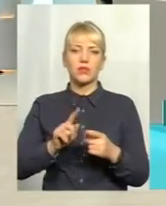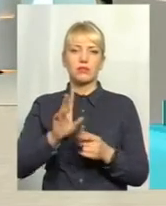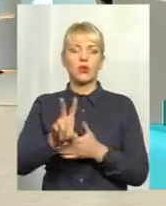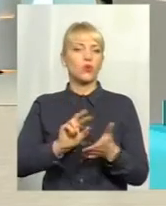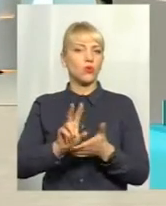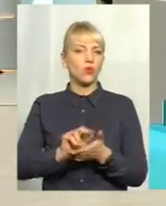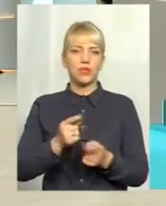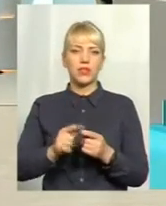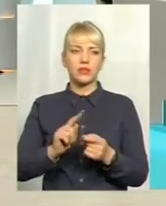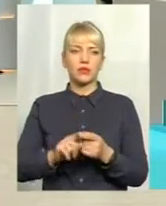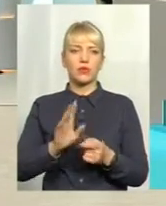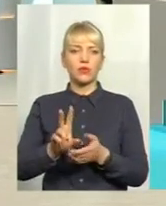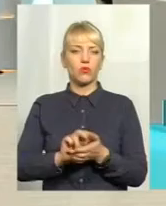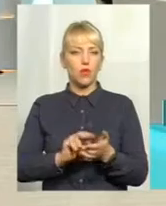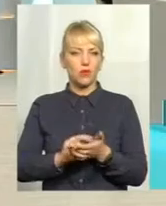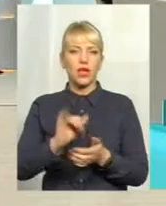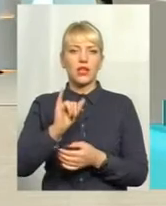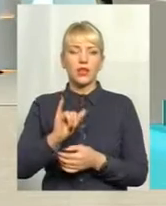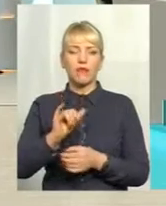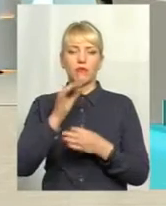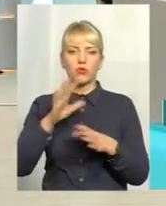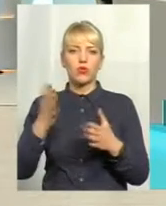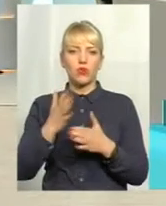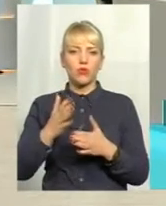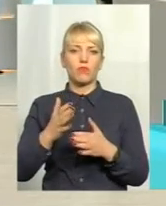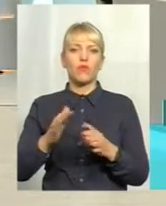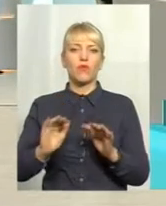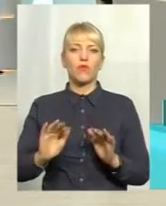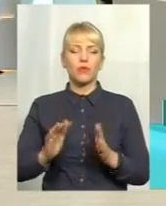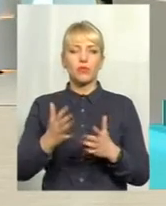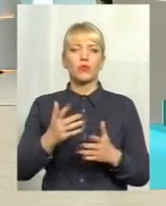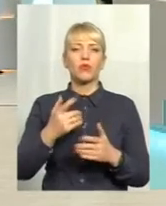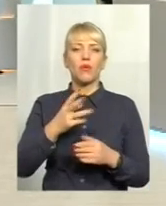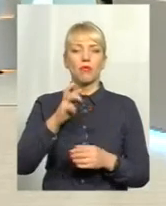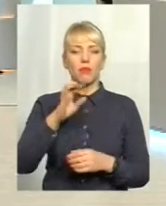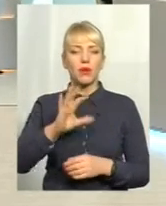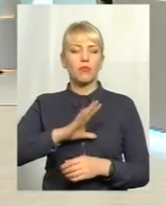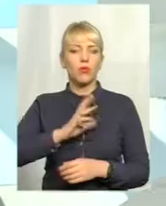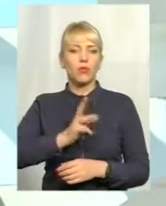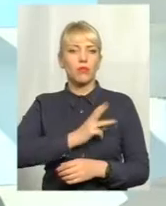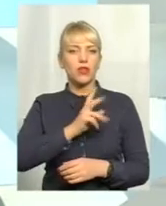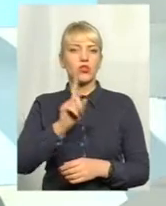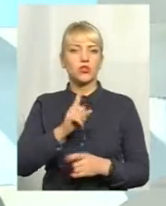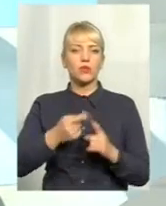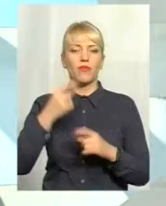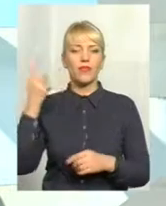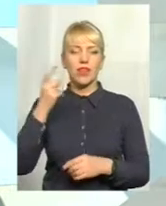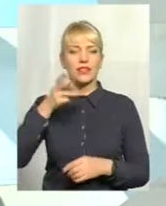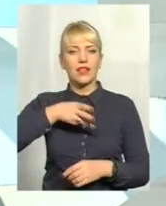будь-якому випадку, так, людина отримає копію. Будь-якому було би бажано, щоб цей власник цієї камери, системи